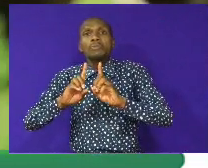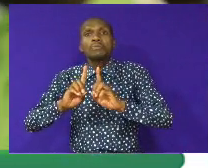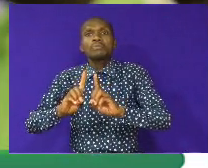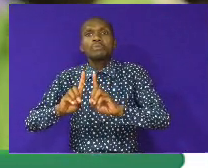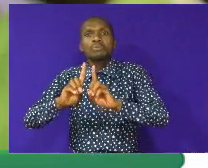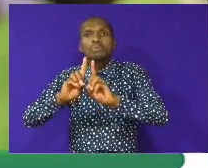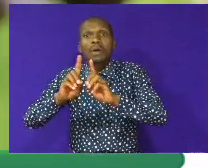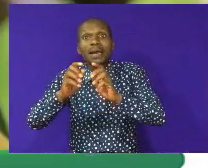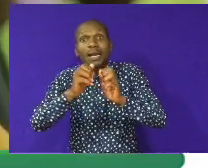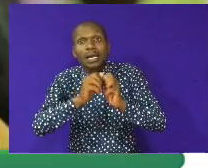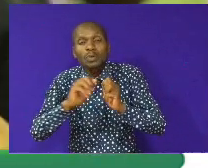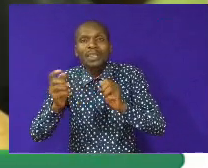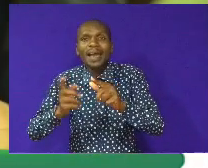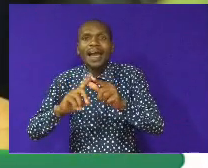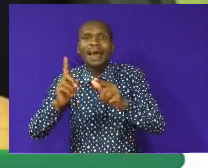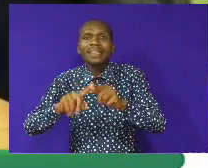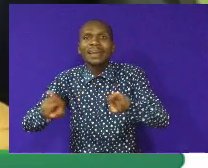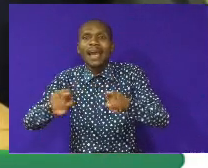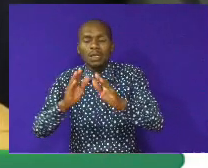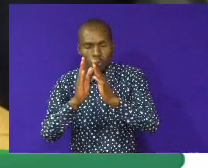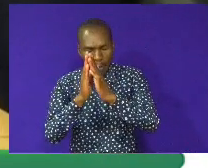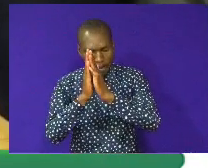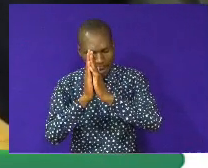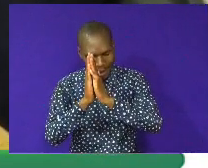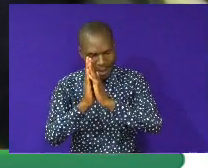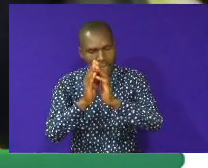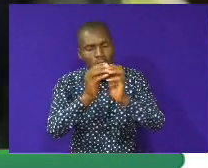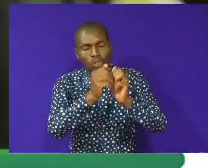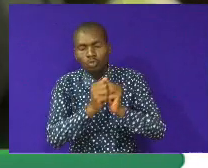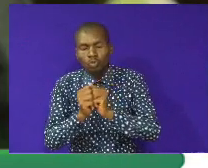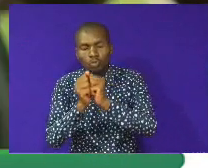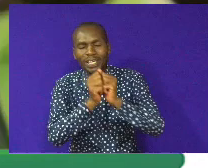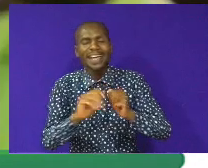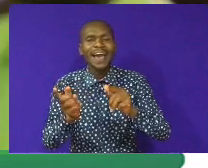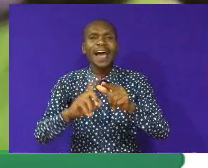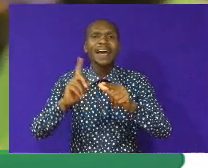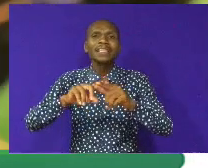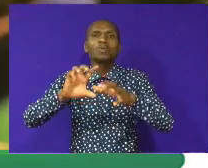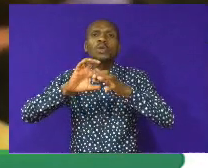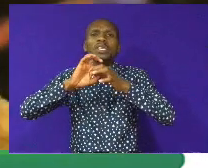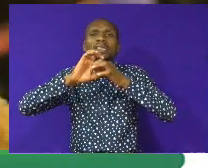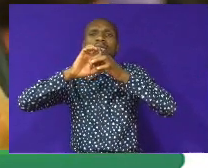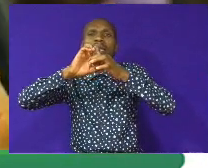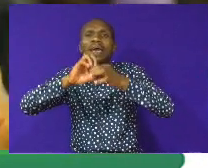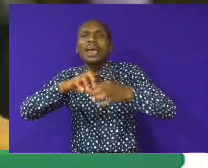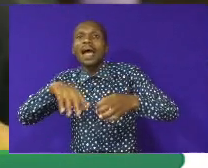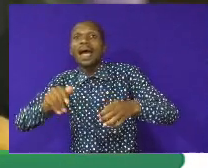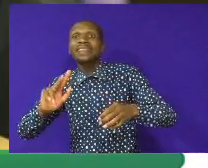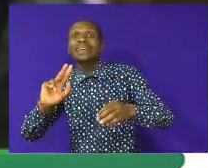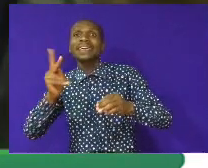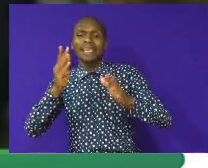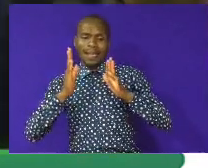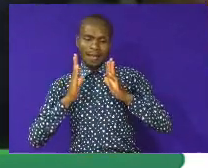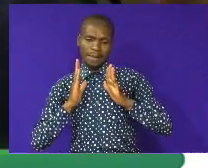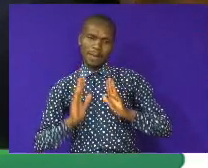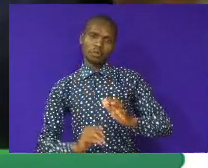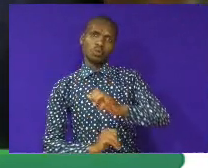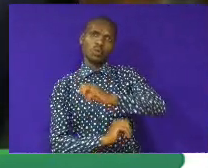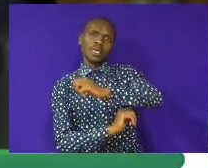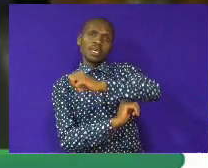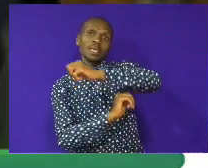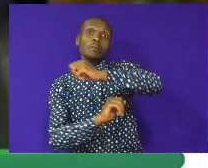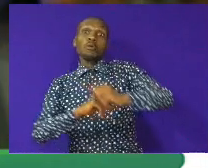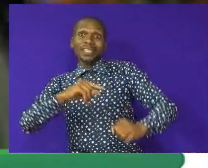hiyo ili tukiomba pamoja tuko tunashirikiana na Wakenya wenzetu kuunga mkono serikali